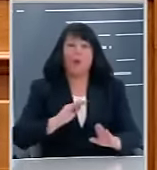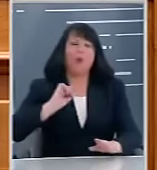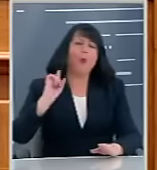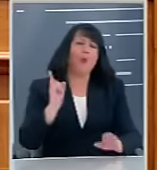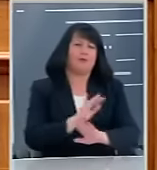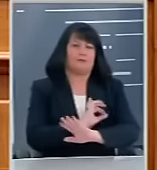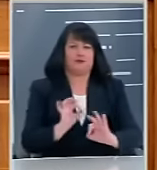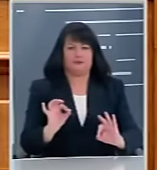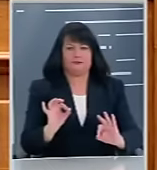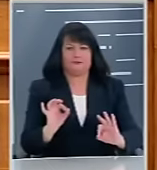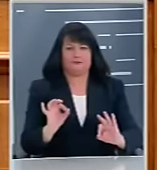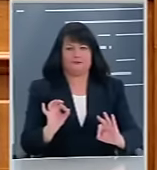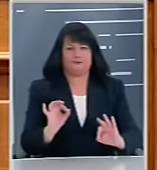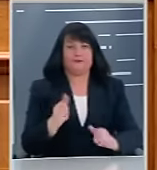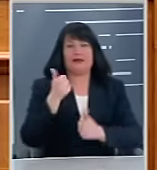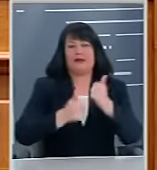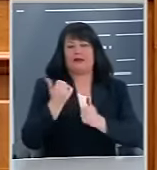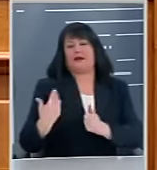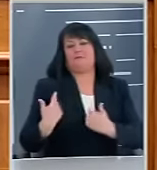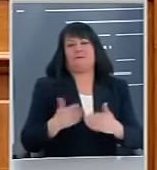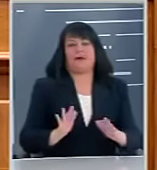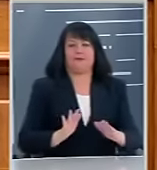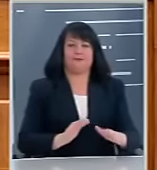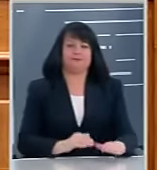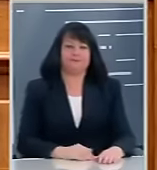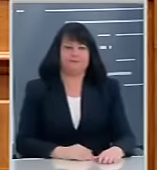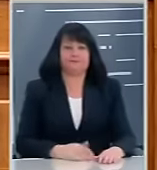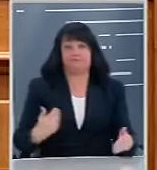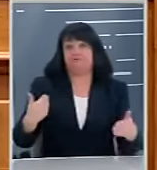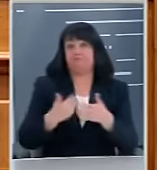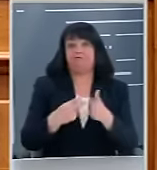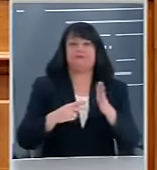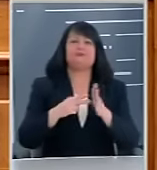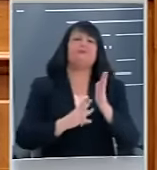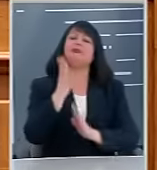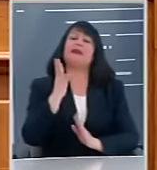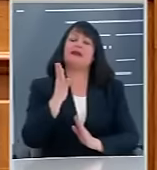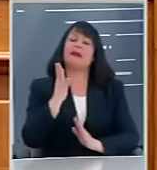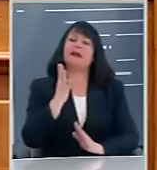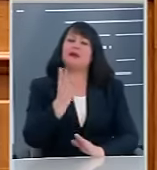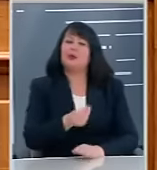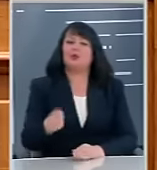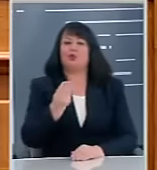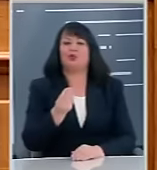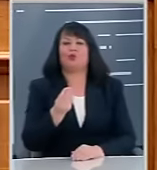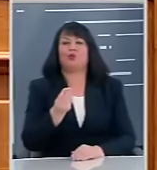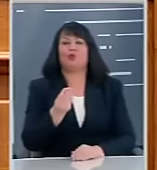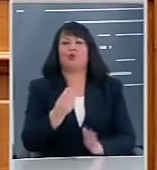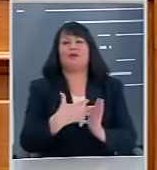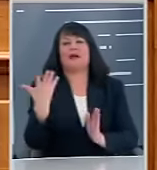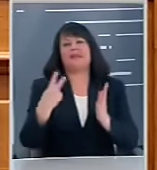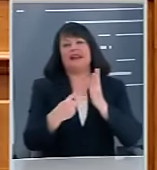στις αρχές του Ιουνίου, ενώ μέχρι το 2014 ξεπερνούσαν τη 15η